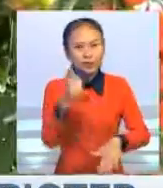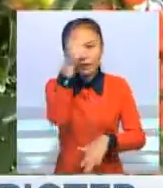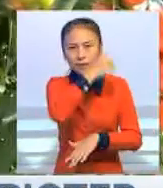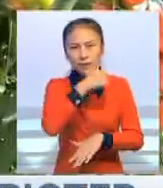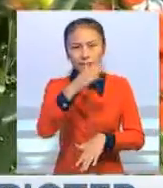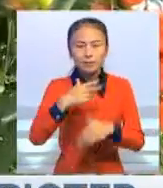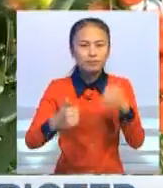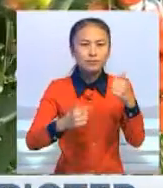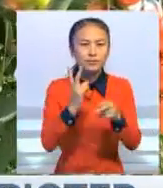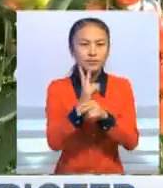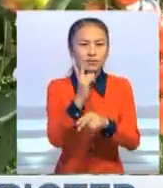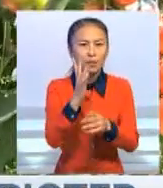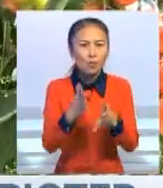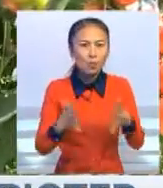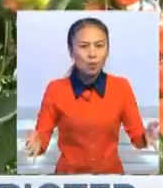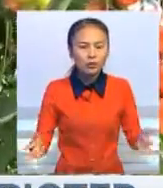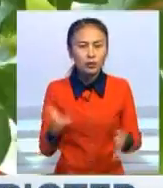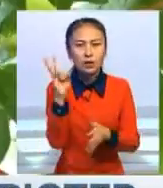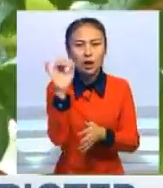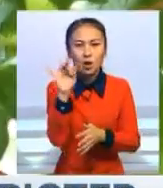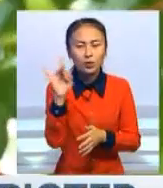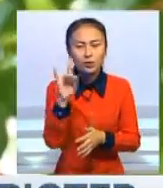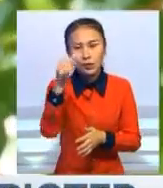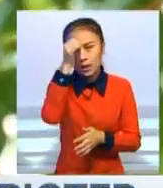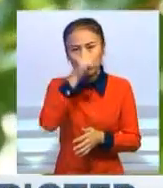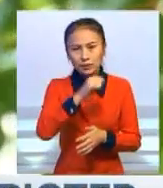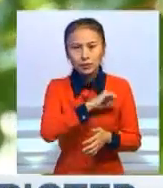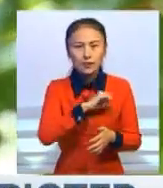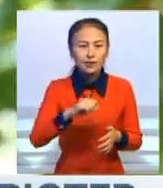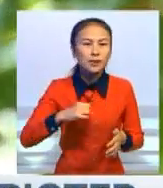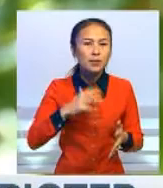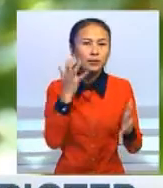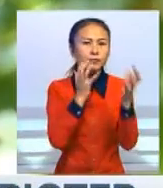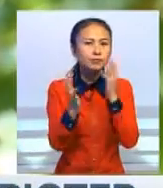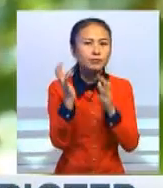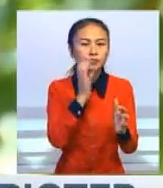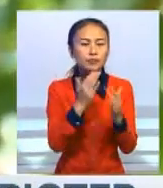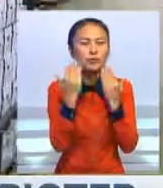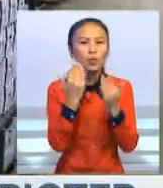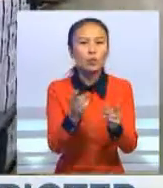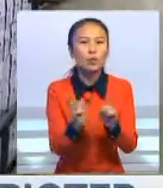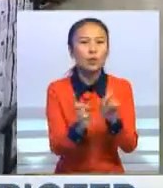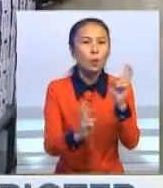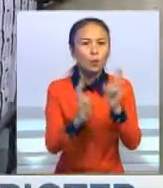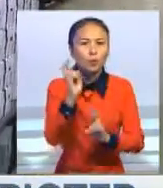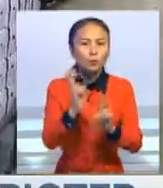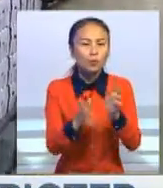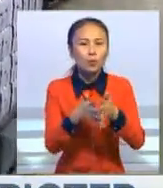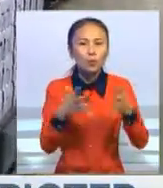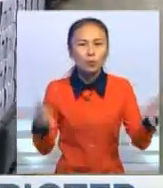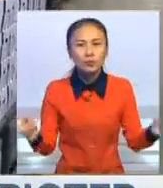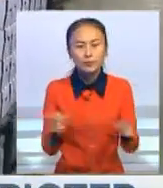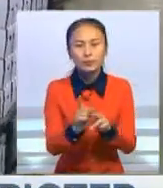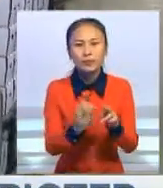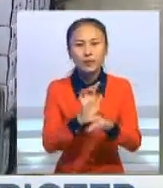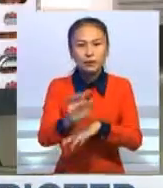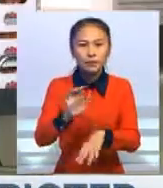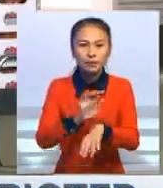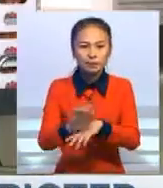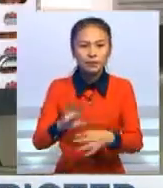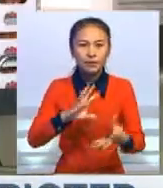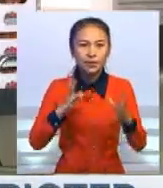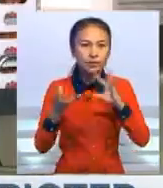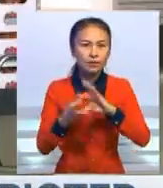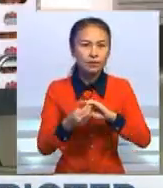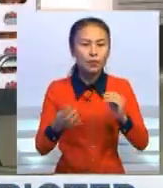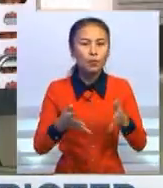2 есеге өсті. Наурыз айында іске қосылған ең ірі жылыжай кешені өндіріс көлемін ұлғайтып, экспорттың әлеуетін